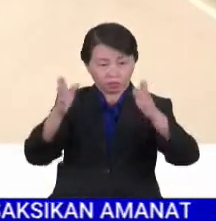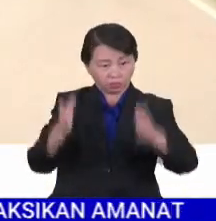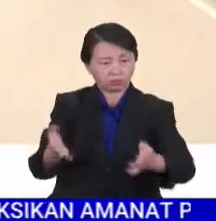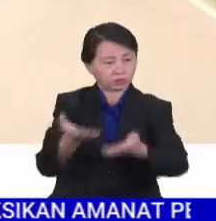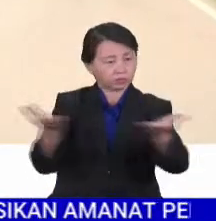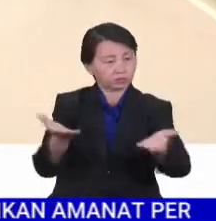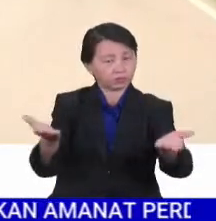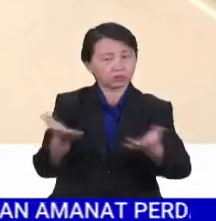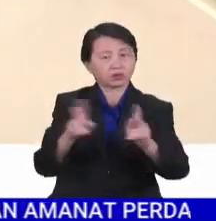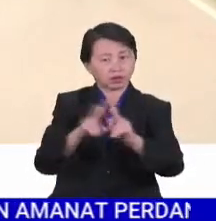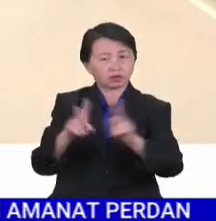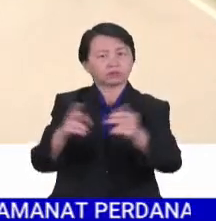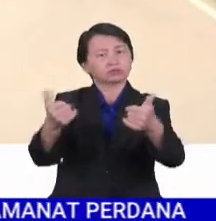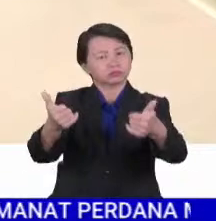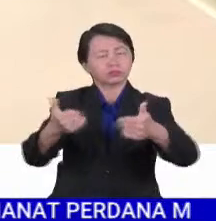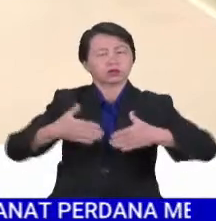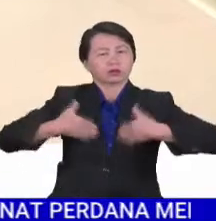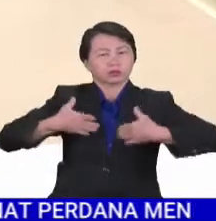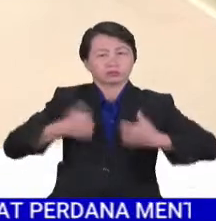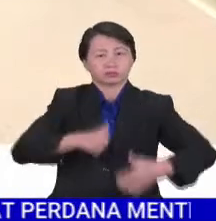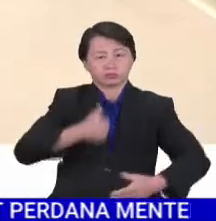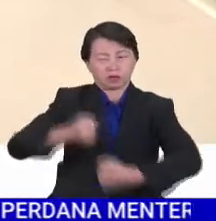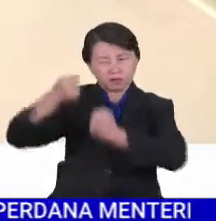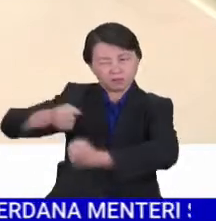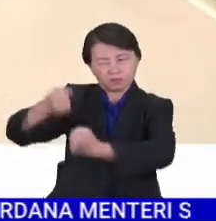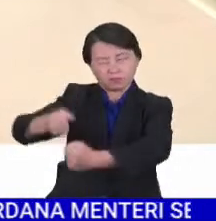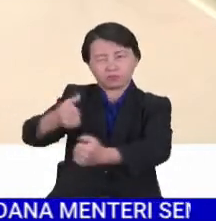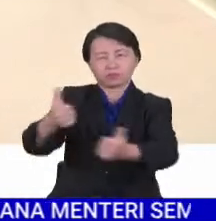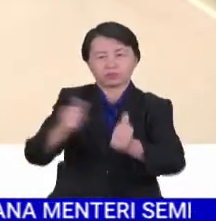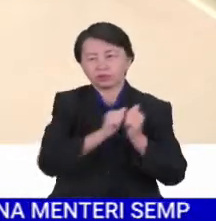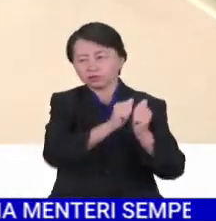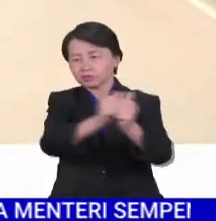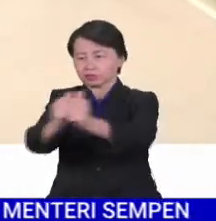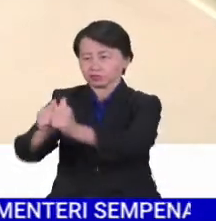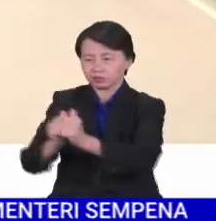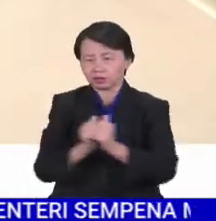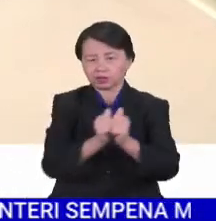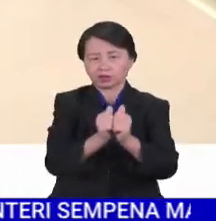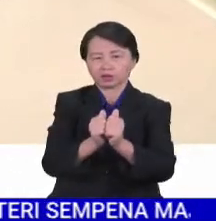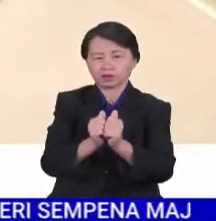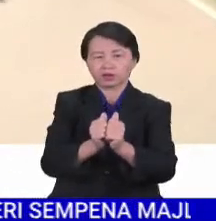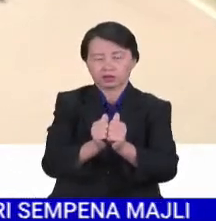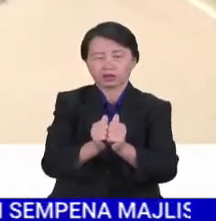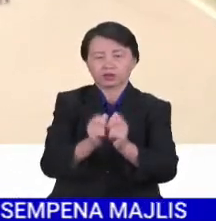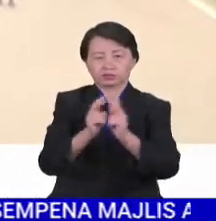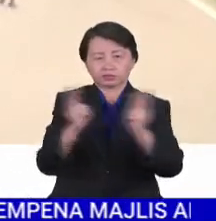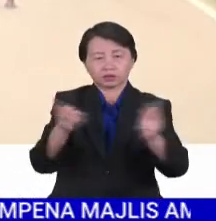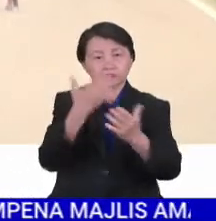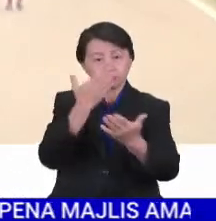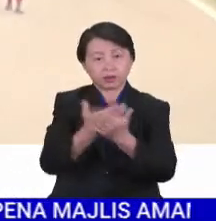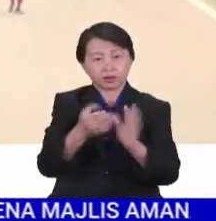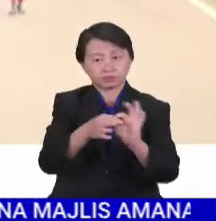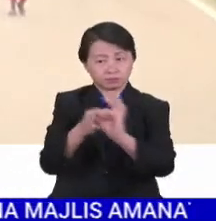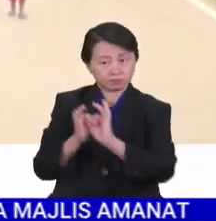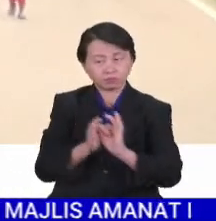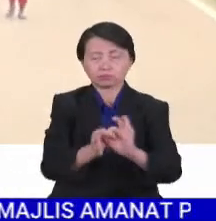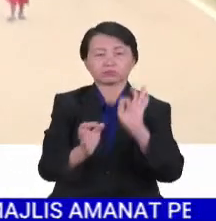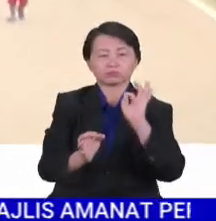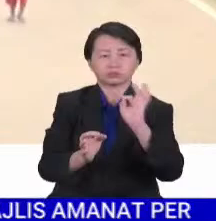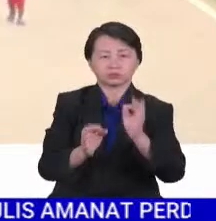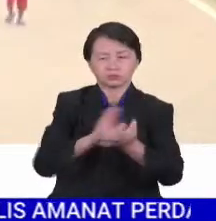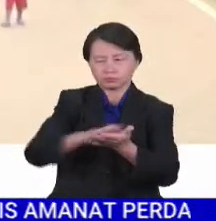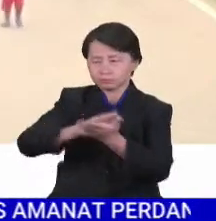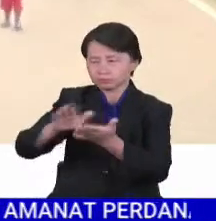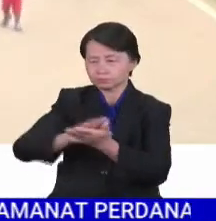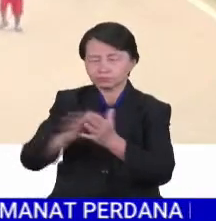Jengka 24 amat membanggakan, dan mereka bersama-sama mempunyai kerjasama yang begitu baik dan bergotong